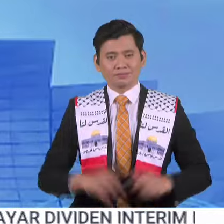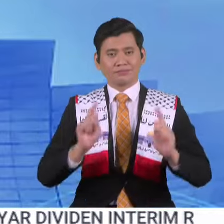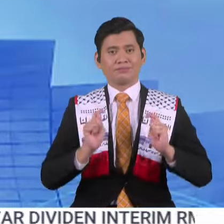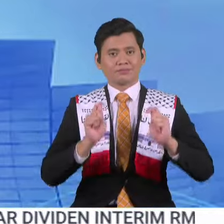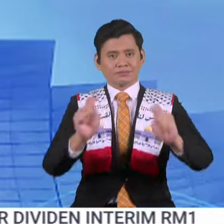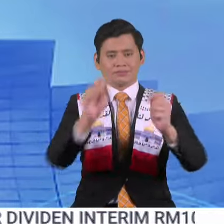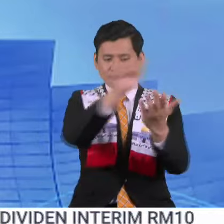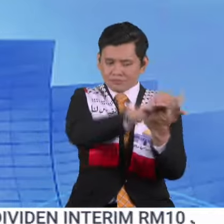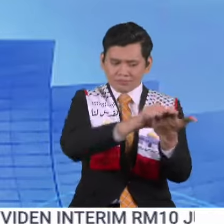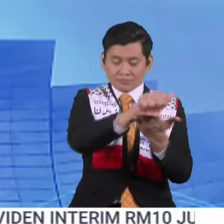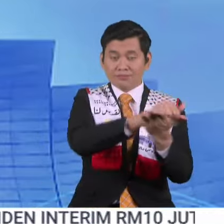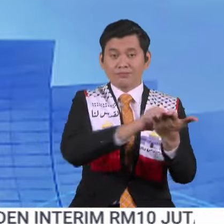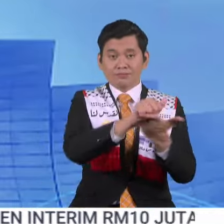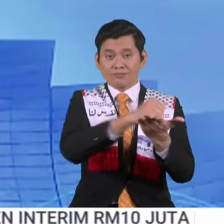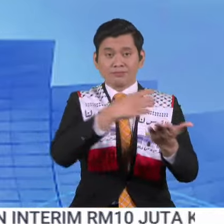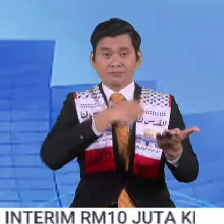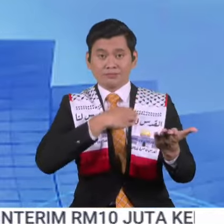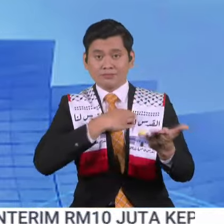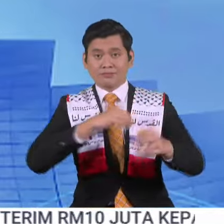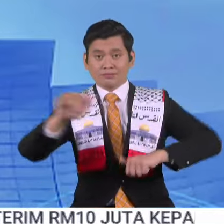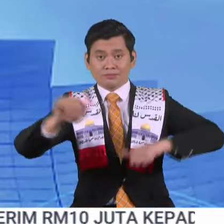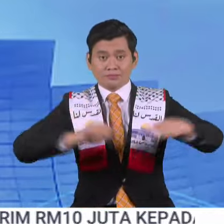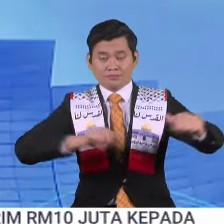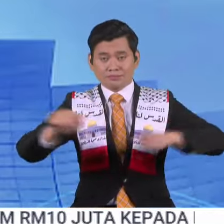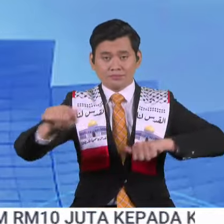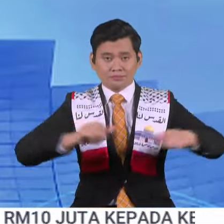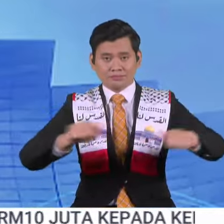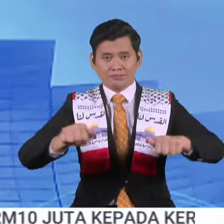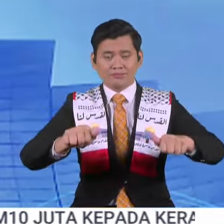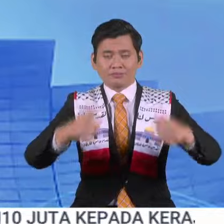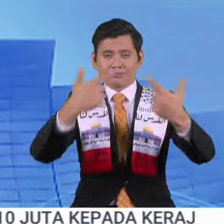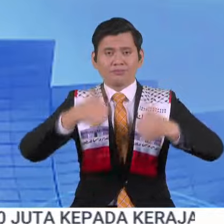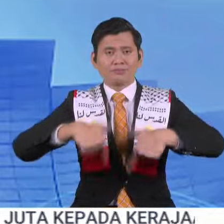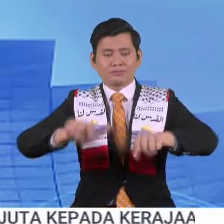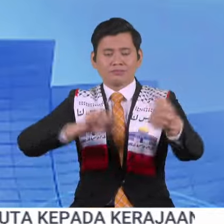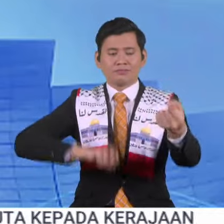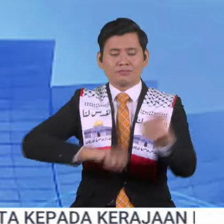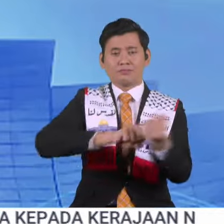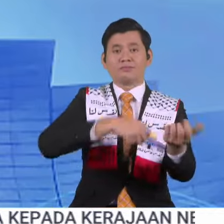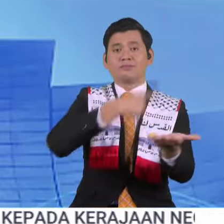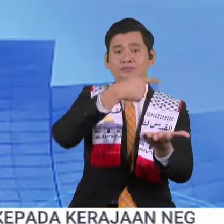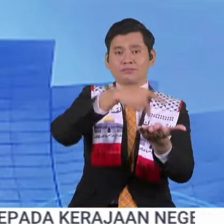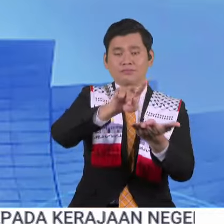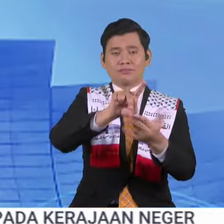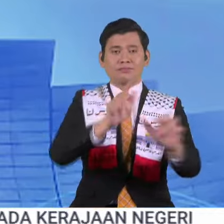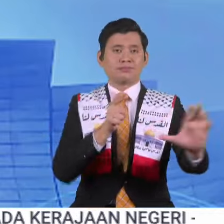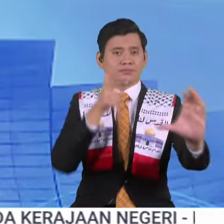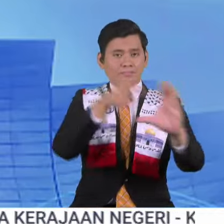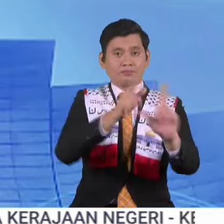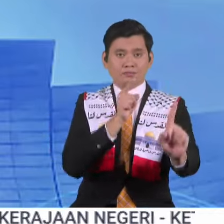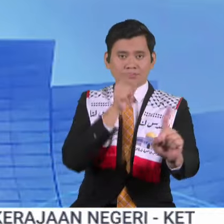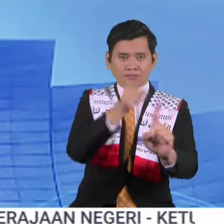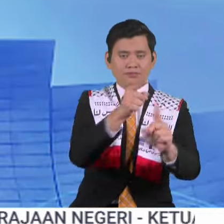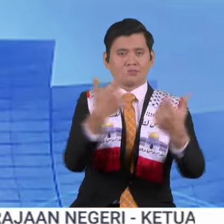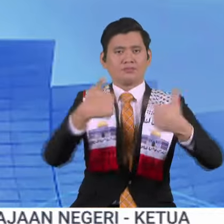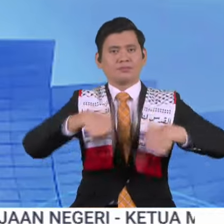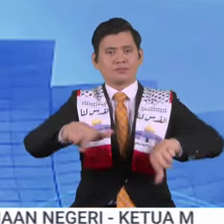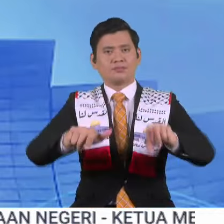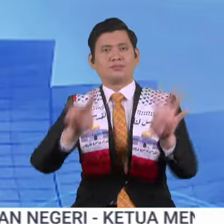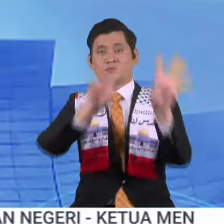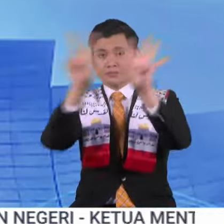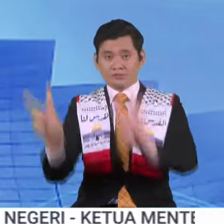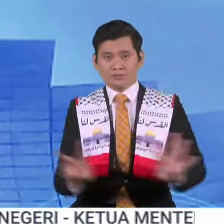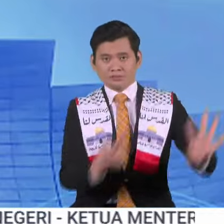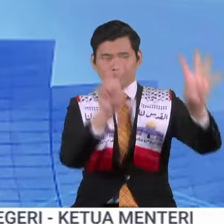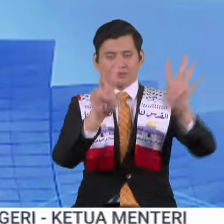Tindakan menyiasat aduan awam berhubung aktiviti pencatutan susulan pelaksanaan subsidi bersasar diesel akan dilaksana dalam masa 24 jam.